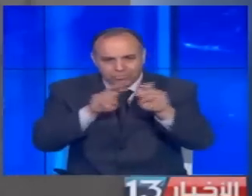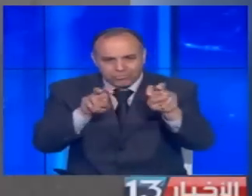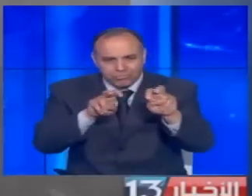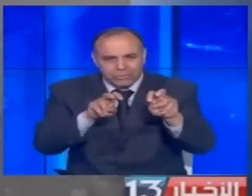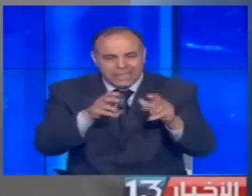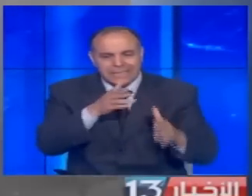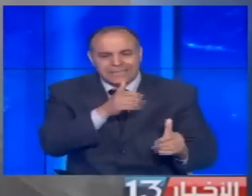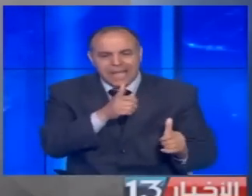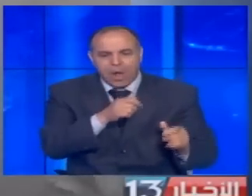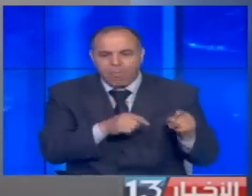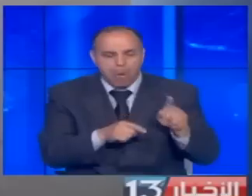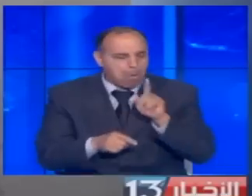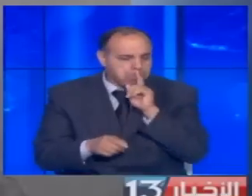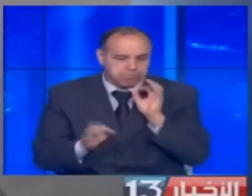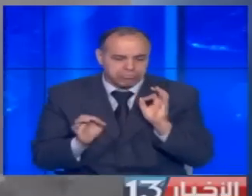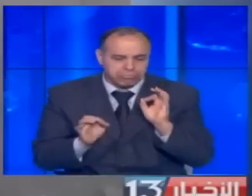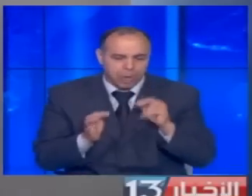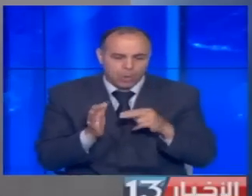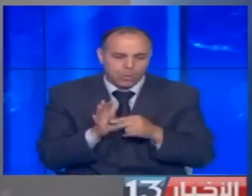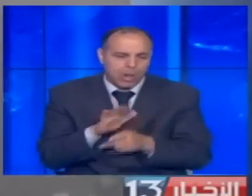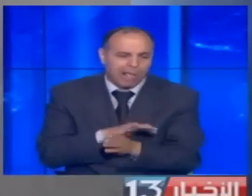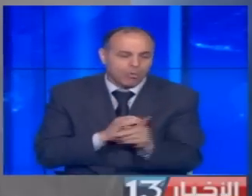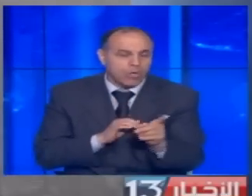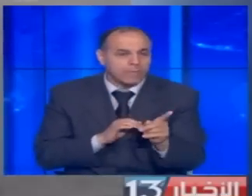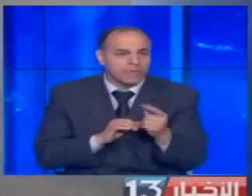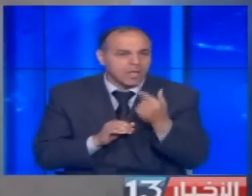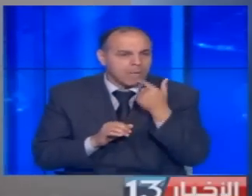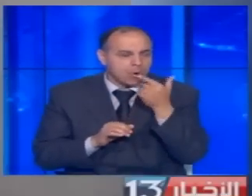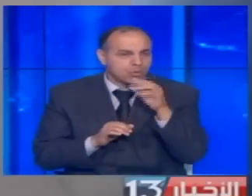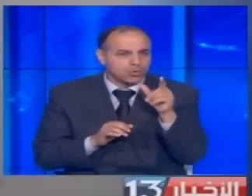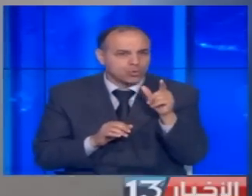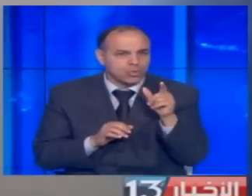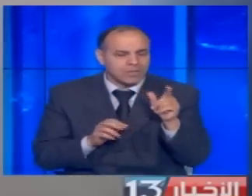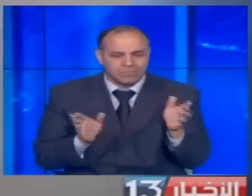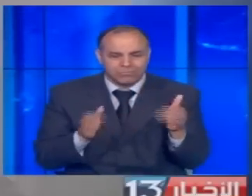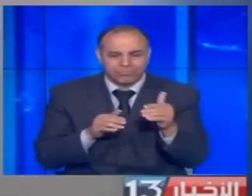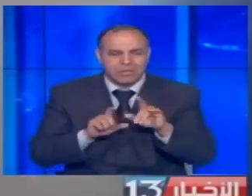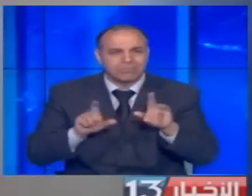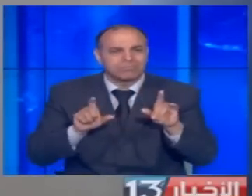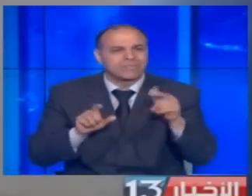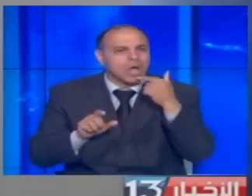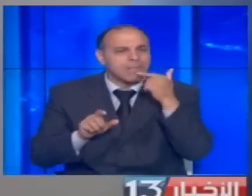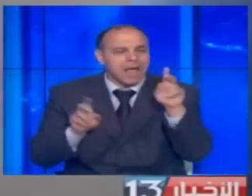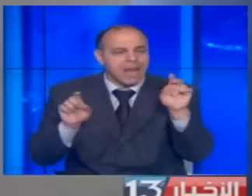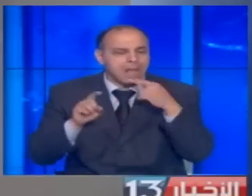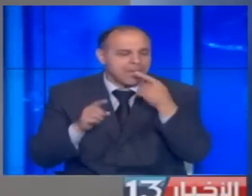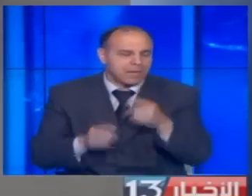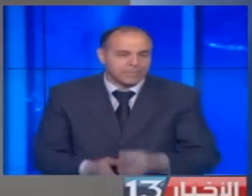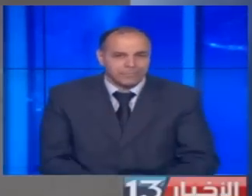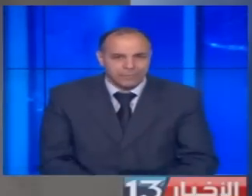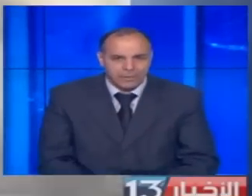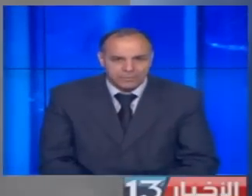الاسلحه الكيمياويه الى سوريه وفق ما نقلته وكاله رويترز للانباء